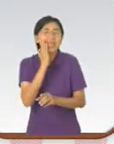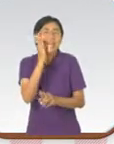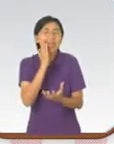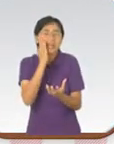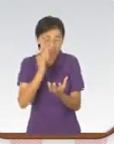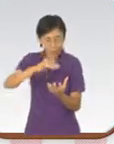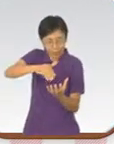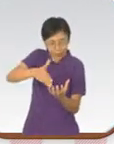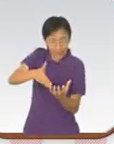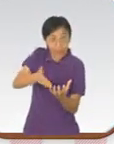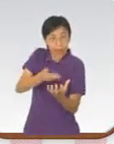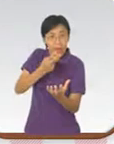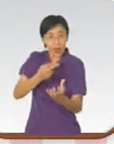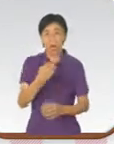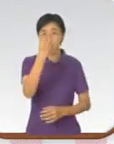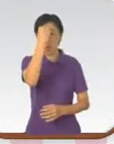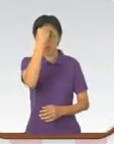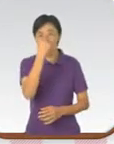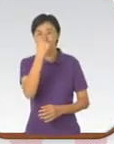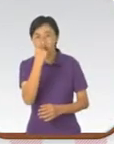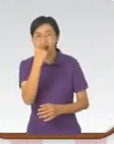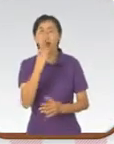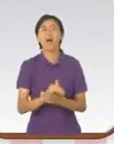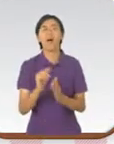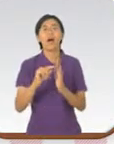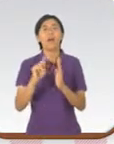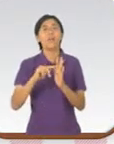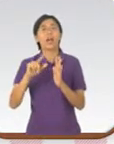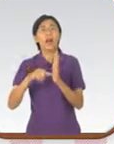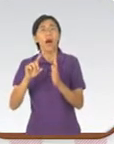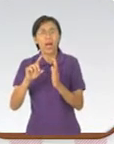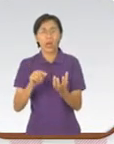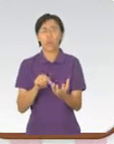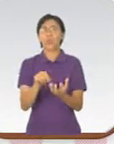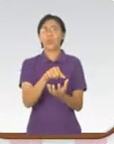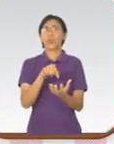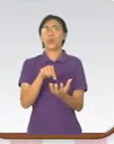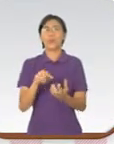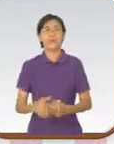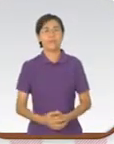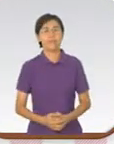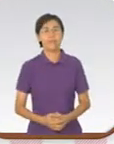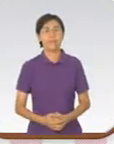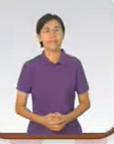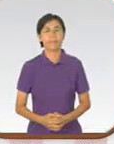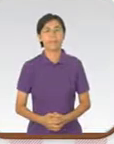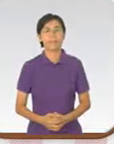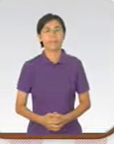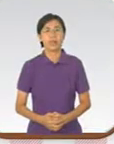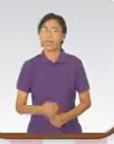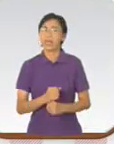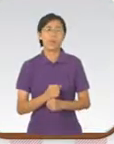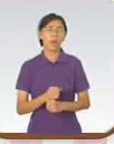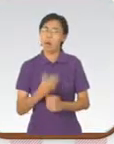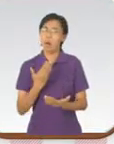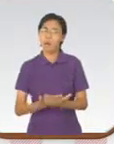างของฝรั่งหรือของญี่ปุ่นเนี่ยเขาก็จะทำเป็นเกาลัดซึ่งเกาลัดบ้านเราแพงมาก ครับผม นะคะเอามาทำแบบนี้ไม่คุ้ม